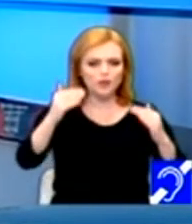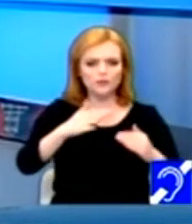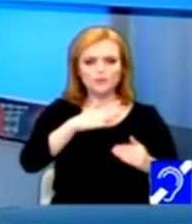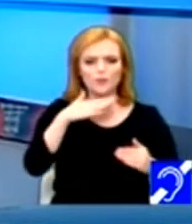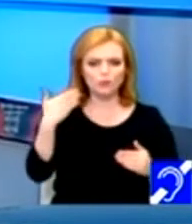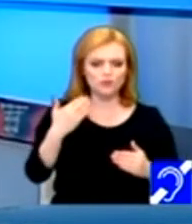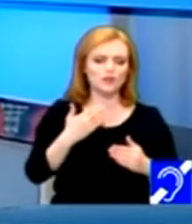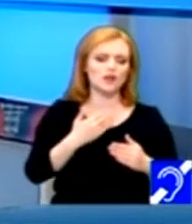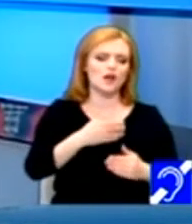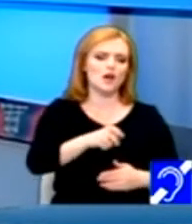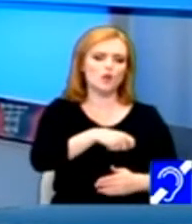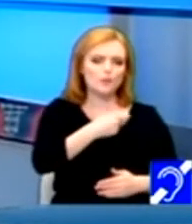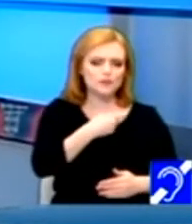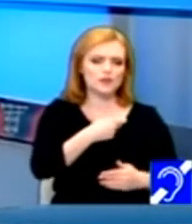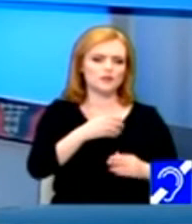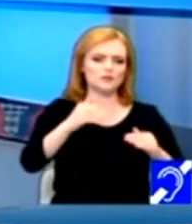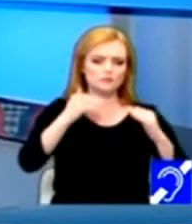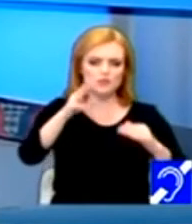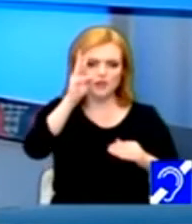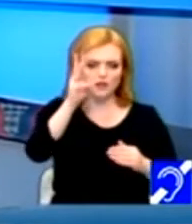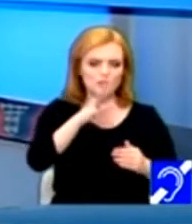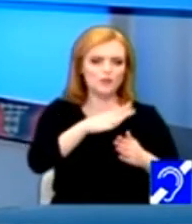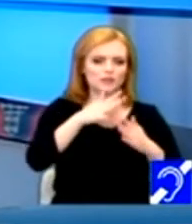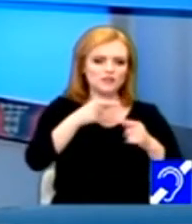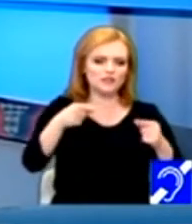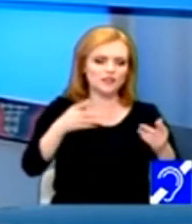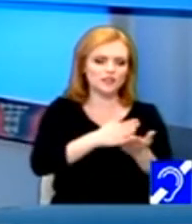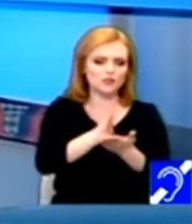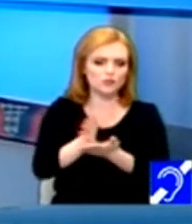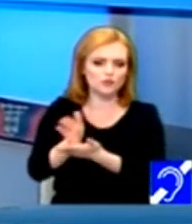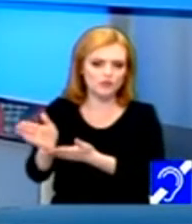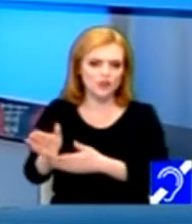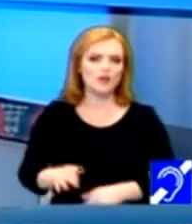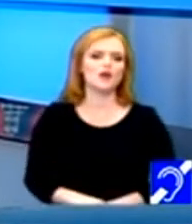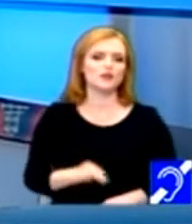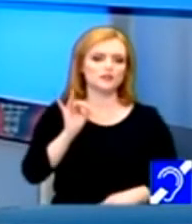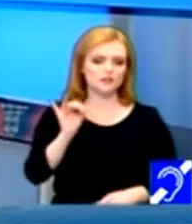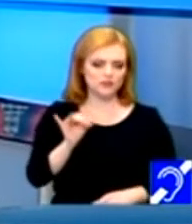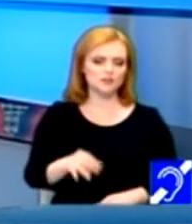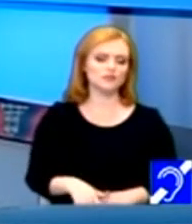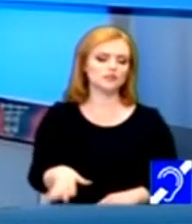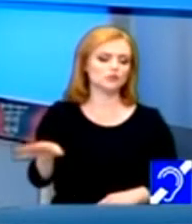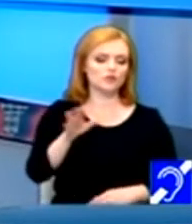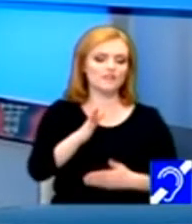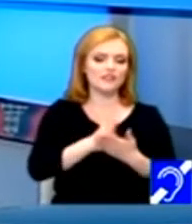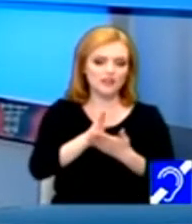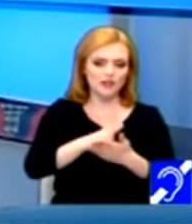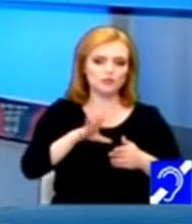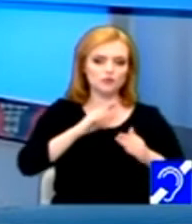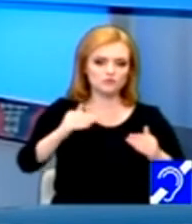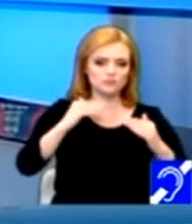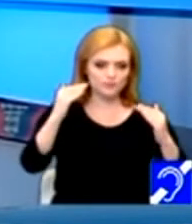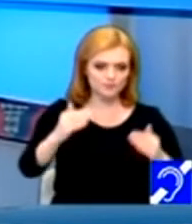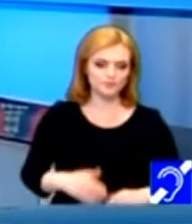mai multe categorii de cetățeni și extinderea listei de beneficiari victime ale represiunilor politice, persoane care vor primi lunar